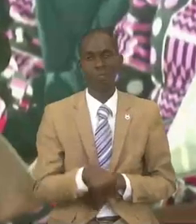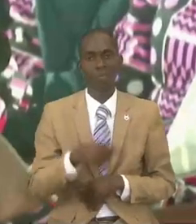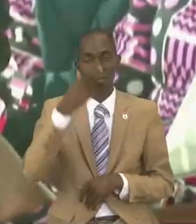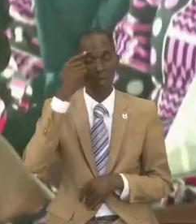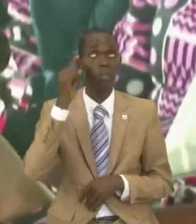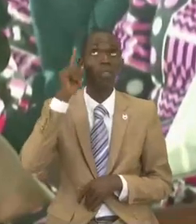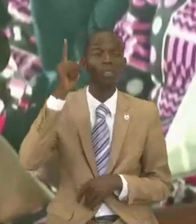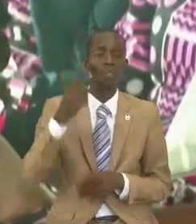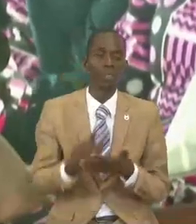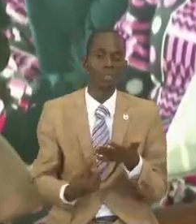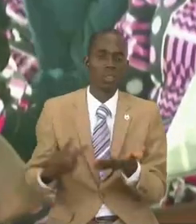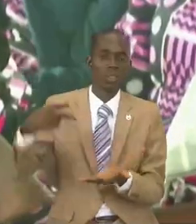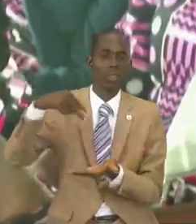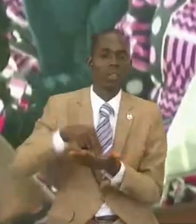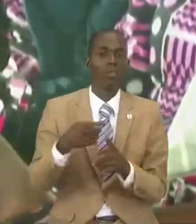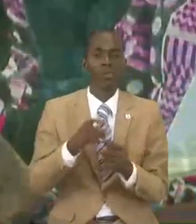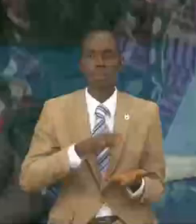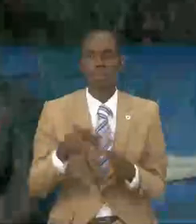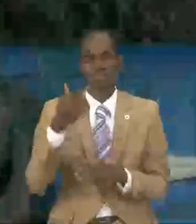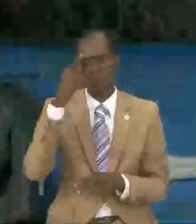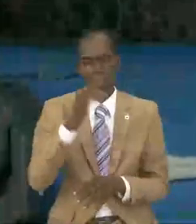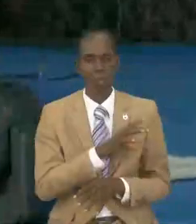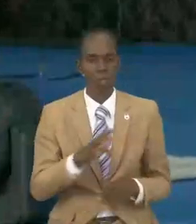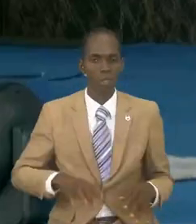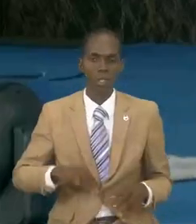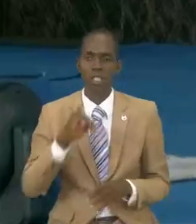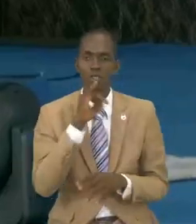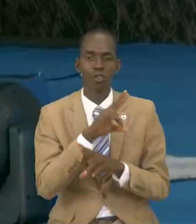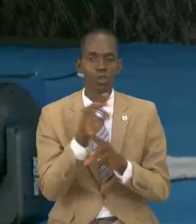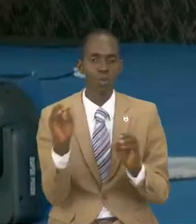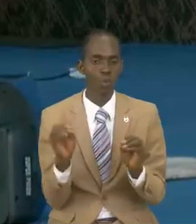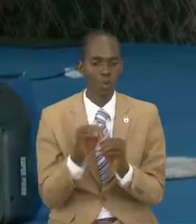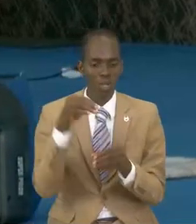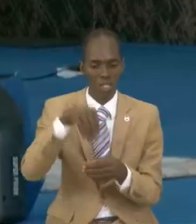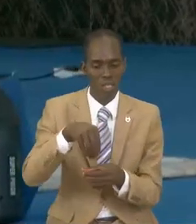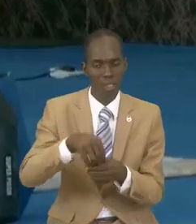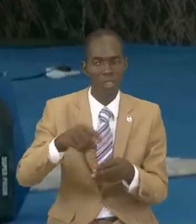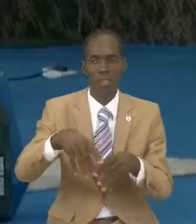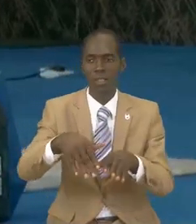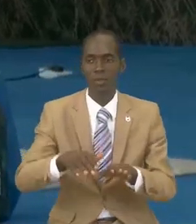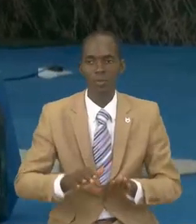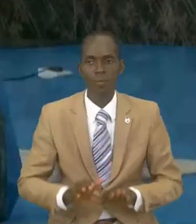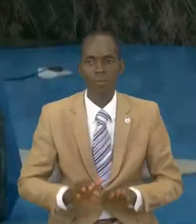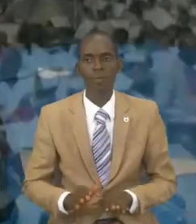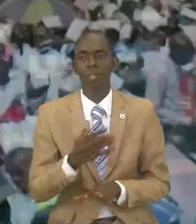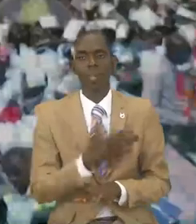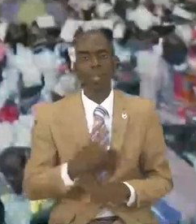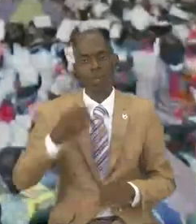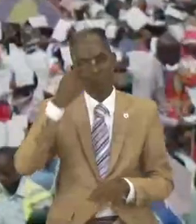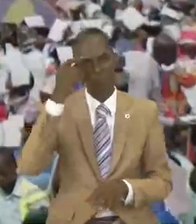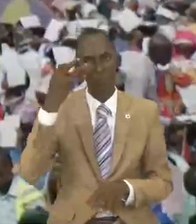est ressuscité des morts, parce qu'il n'est plus dans le tombeau, parce que